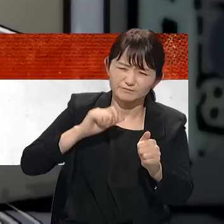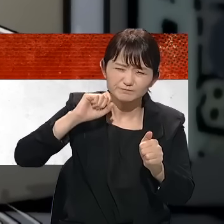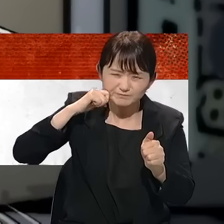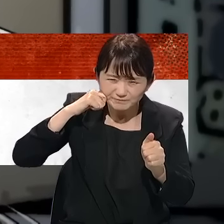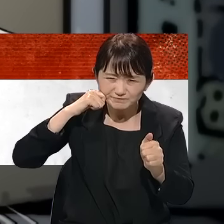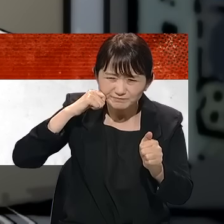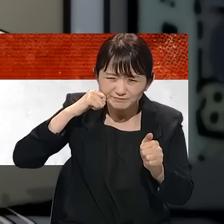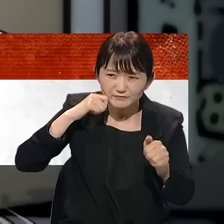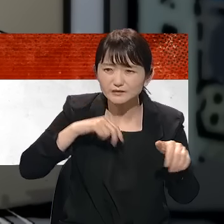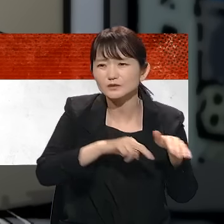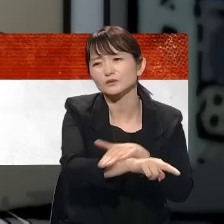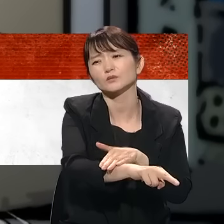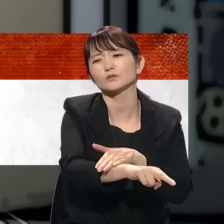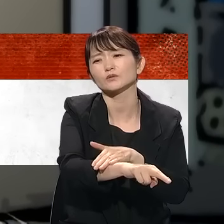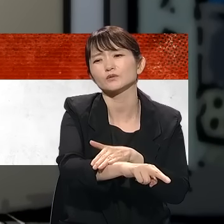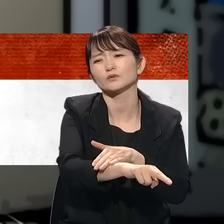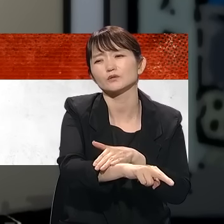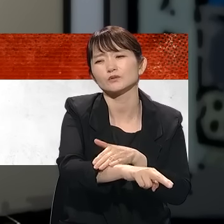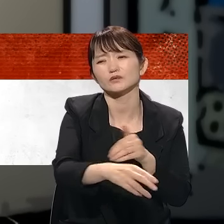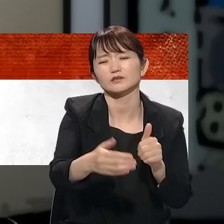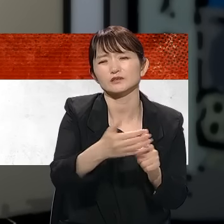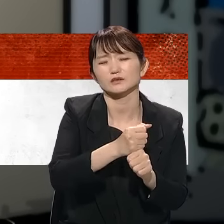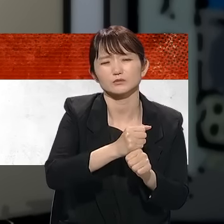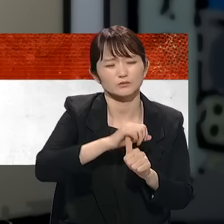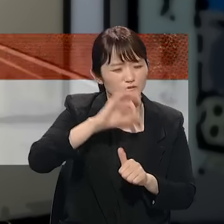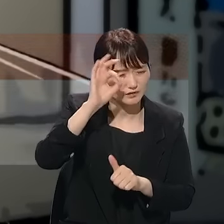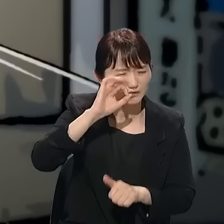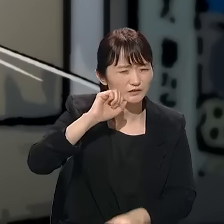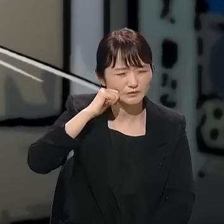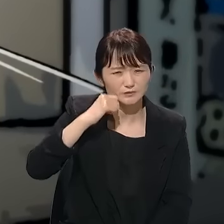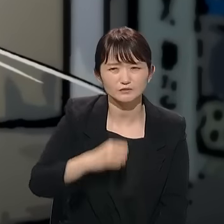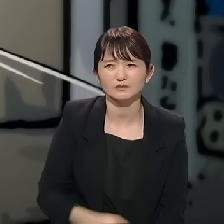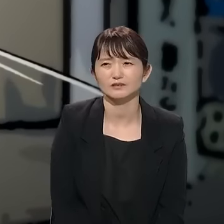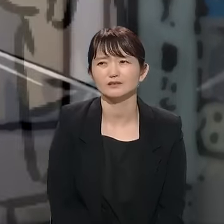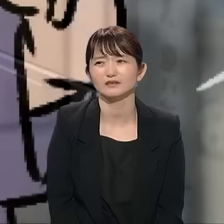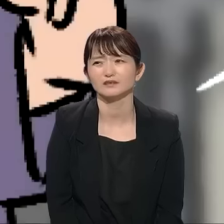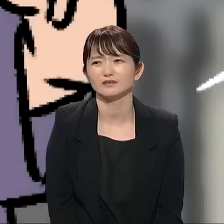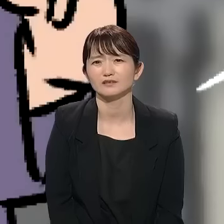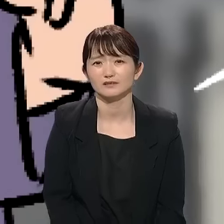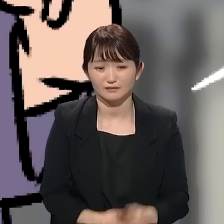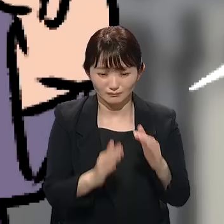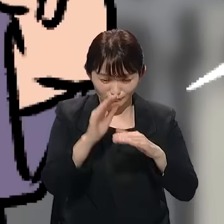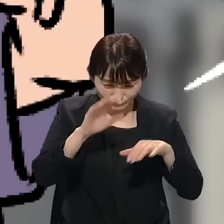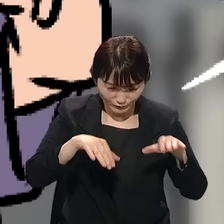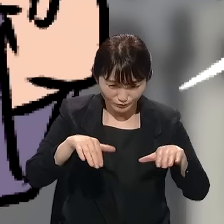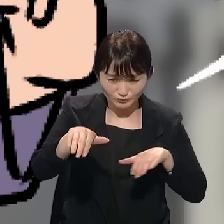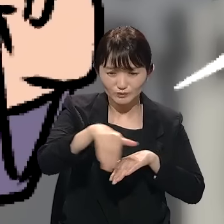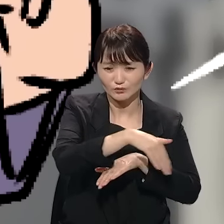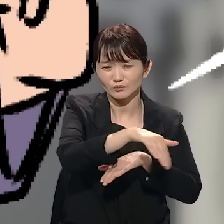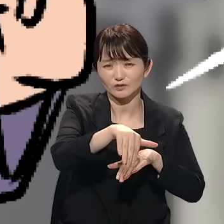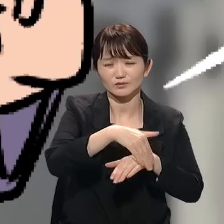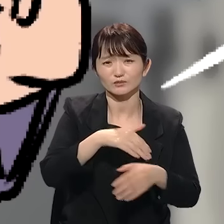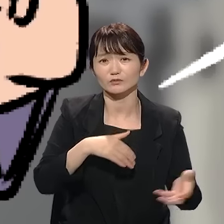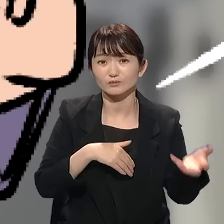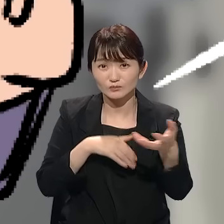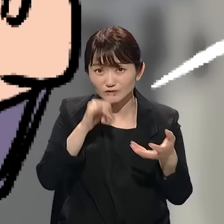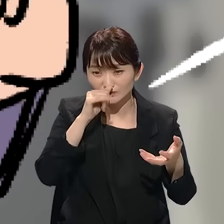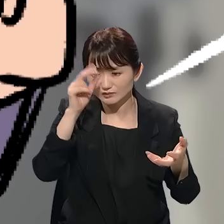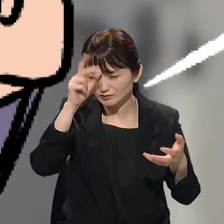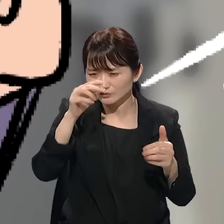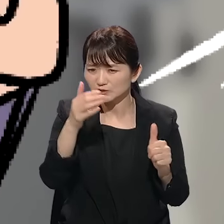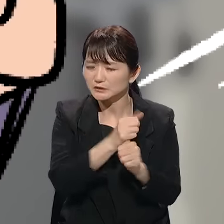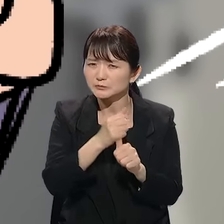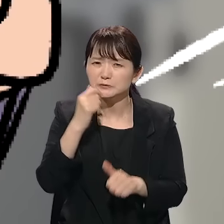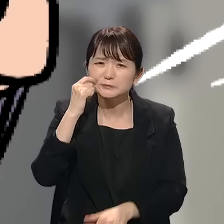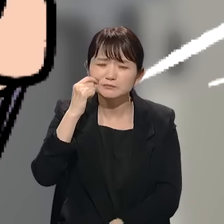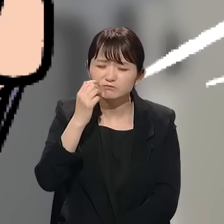도망가려고 마음먹어서 찾기 뭐 찾기 되게 쉬운 것도 아니고. 야, 그 동네에 돌아다니고 있었네. 그러니까 저는 경찰이 못 잡는 게